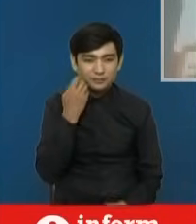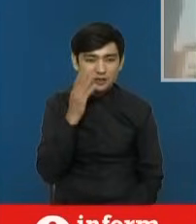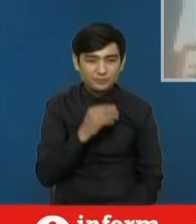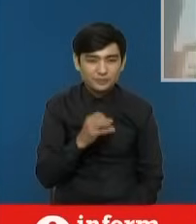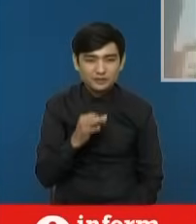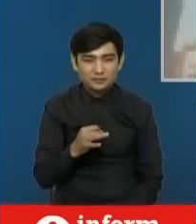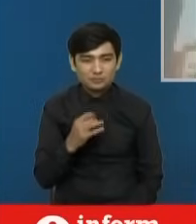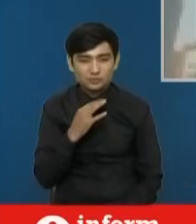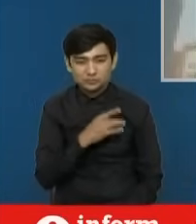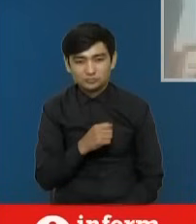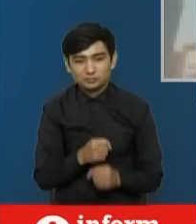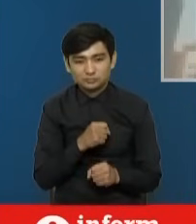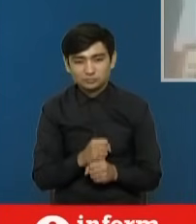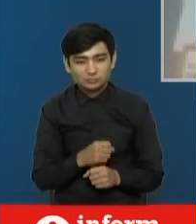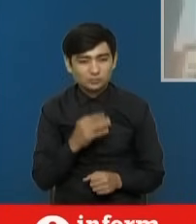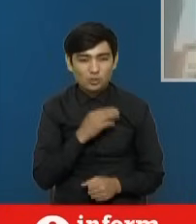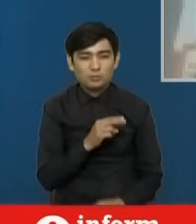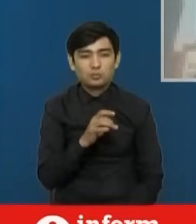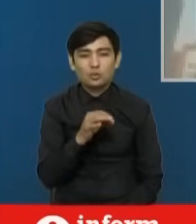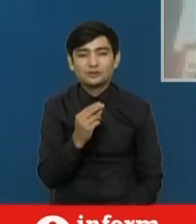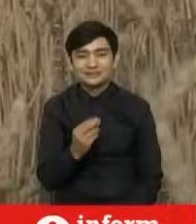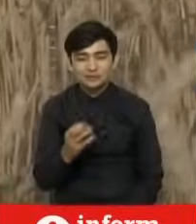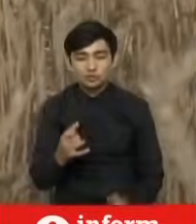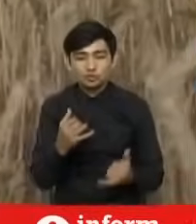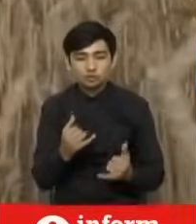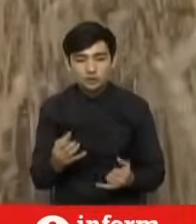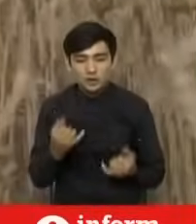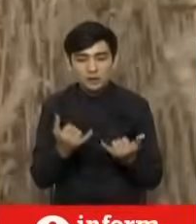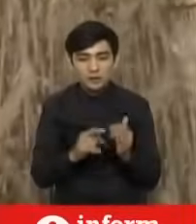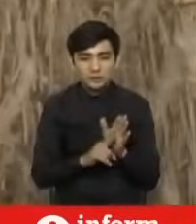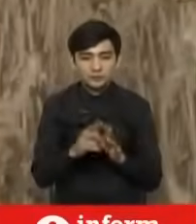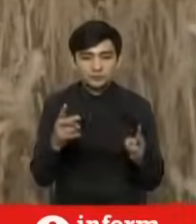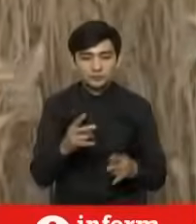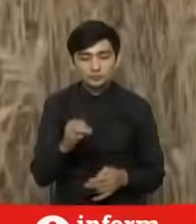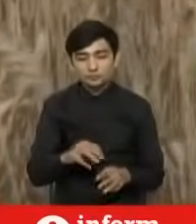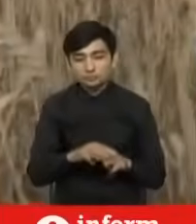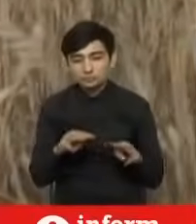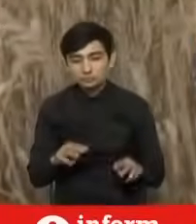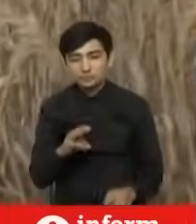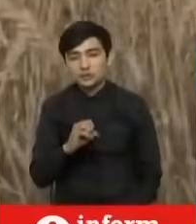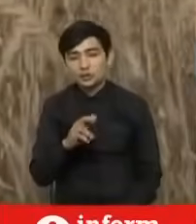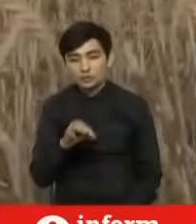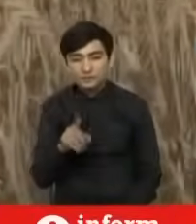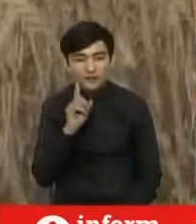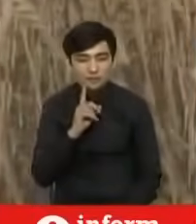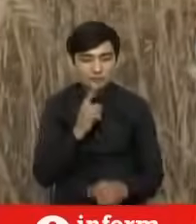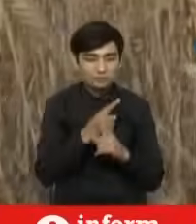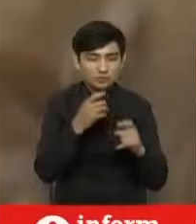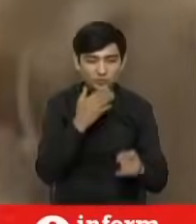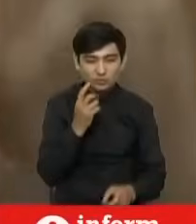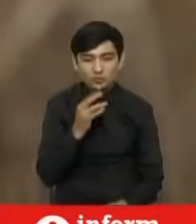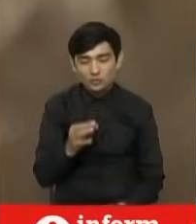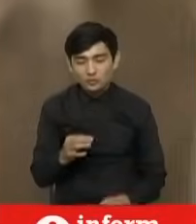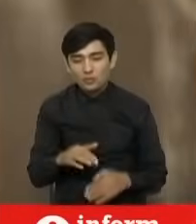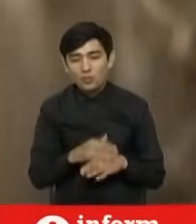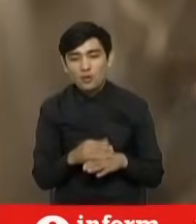углубительные работы. Очень много процессов, которые нужно сейчас уже делать. В Минсельхозе пока не дают никаких прогнозов, лишь напоминают о